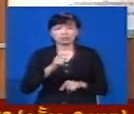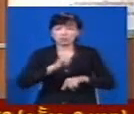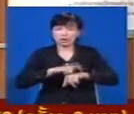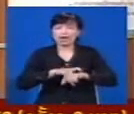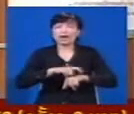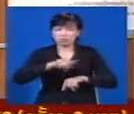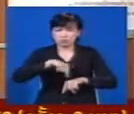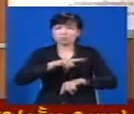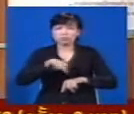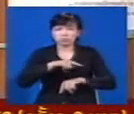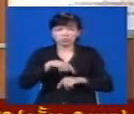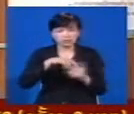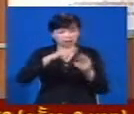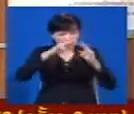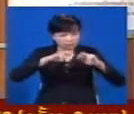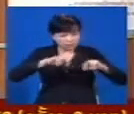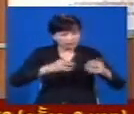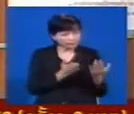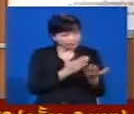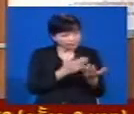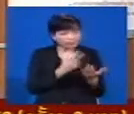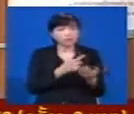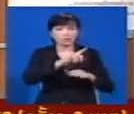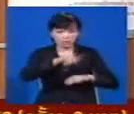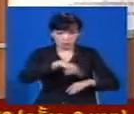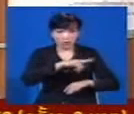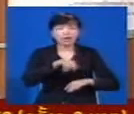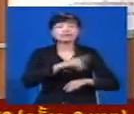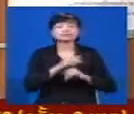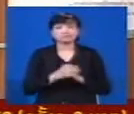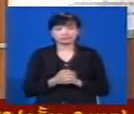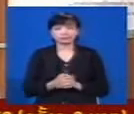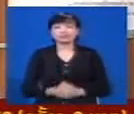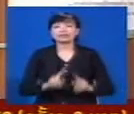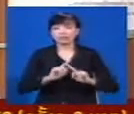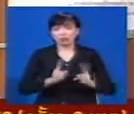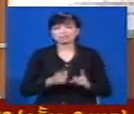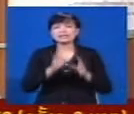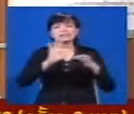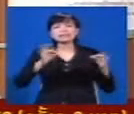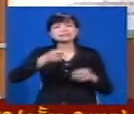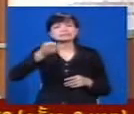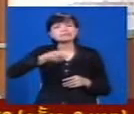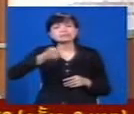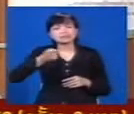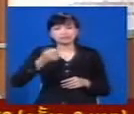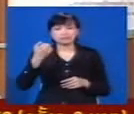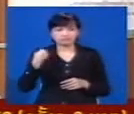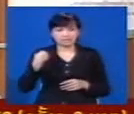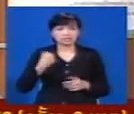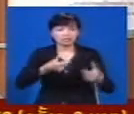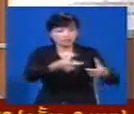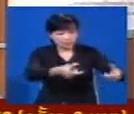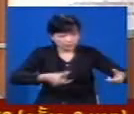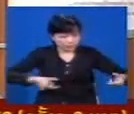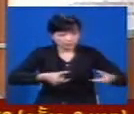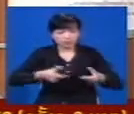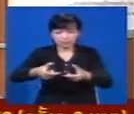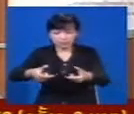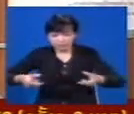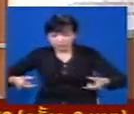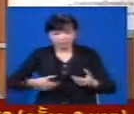าในปัญหาเฉพาะหน้าแต่อย่างไรก็ตามไม่ได้เป็นเริ่มใหม ่ เพราะเรามีผลการศึกษาไว้มากมายอยู่ที่ว่าเราจะจับประเด็น